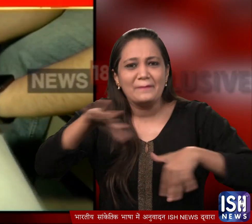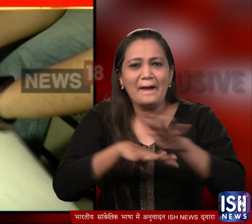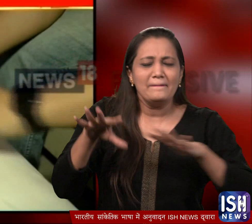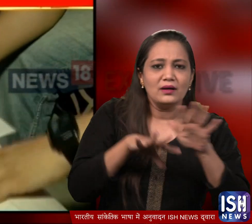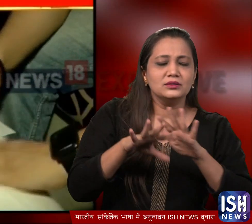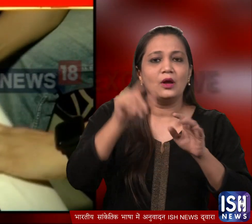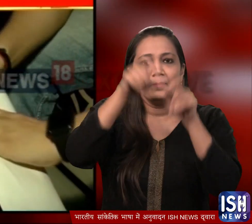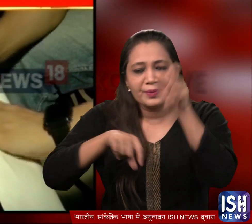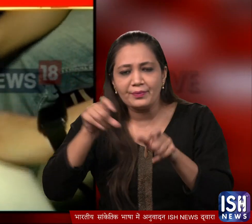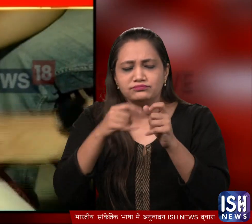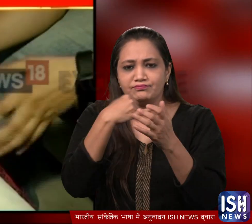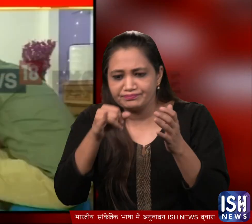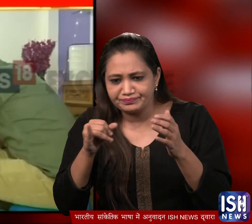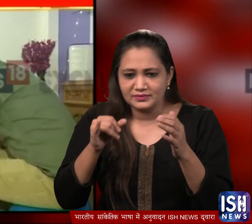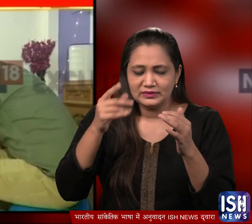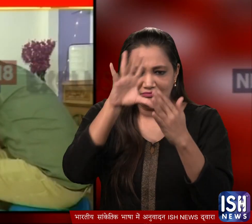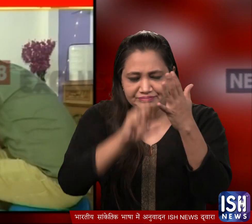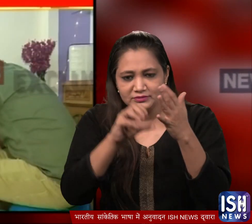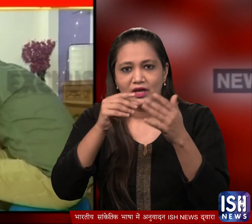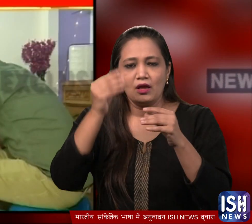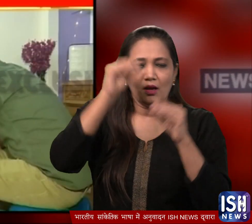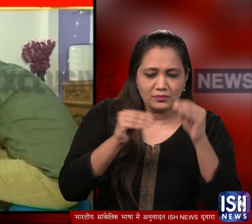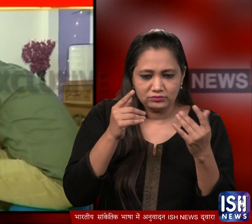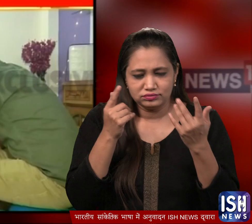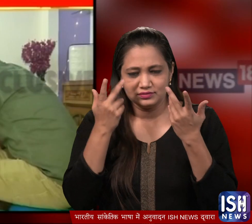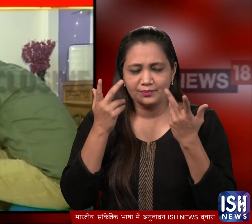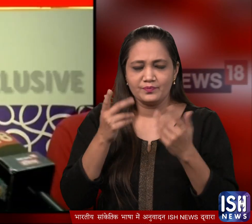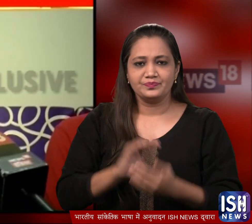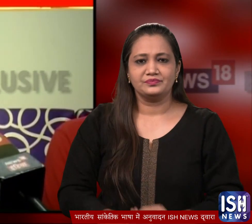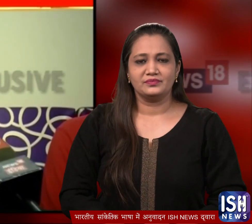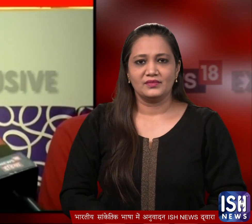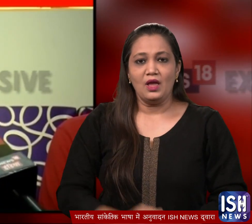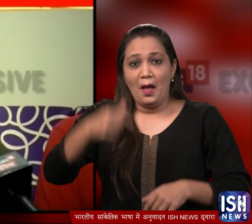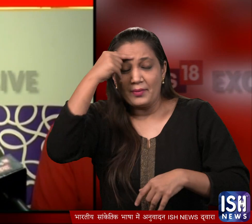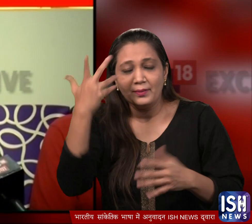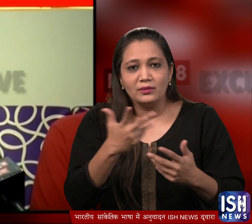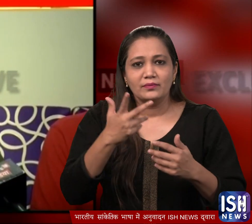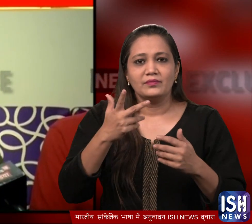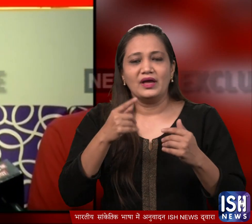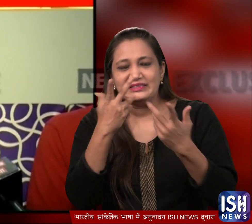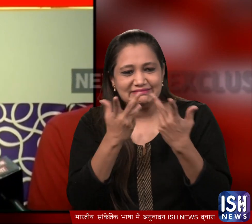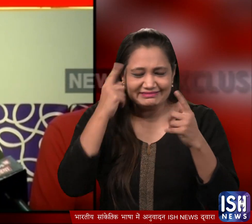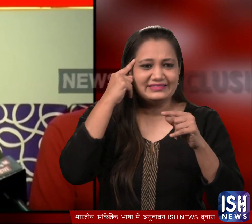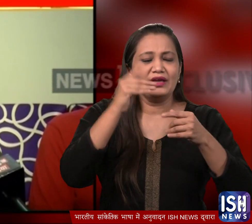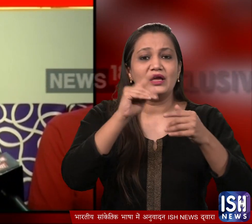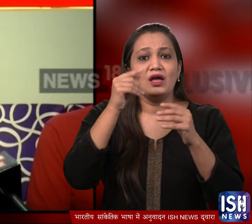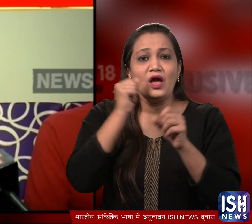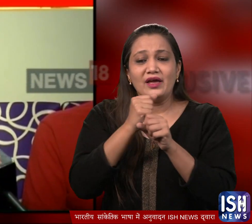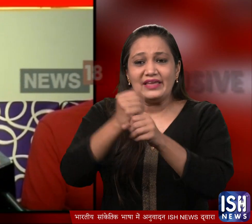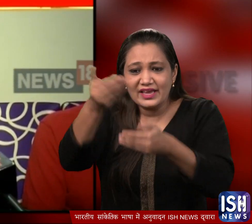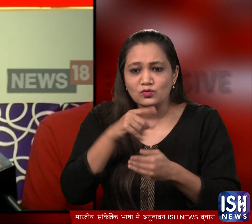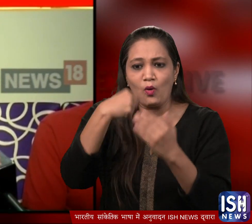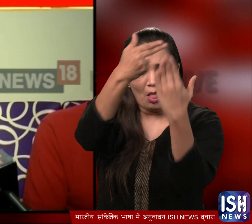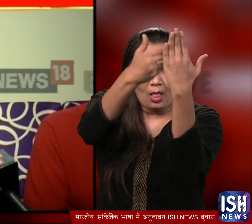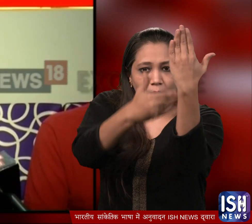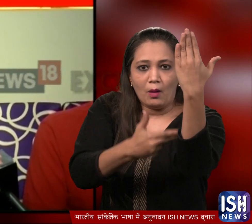तैयारियां कर रहे लोगों के सामने मेहमानों की लिस्ट पर कैंची चलाना सबसे बड़ी चुनौती है। प्रॉब्लम ये आ रही है, अब वो टचअप की जगह हमें गेस्ट लिस्ट